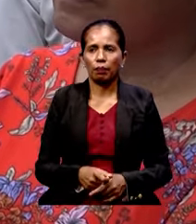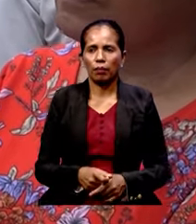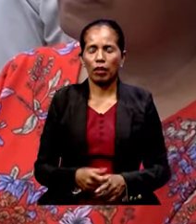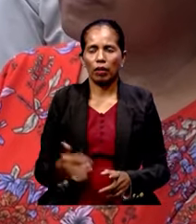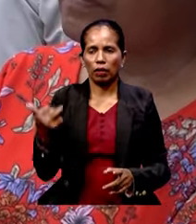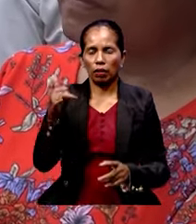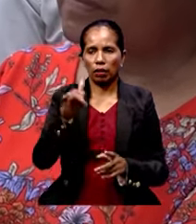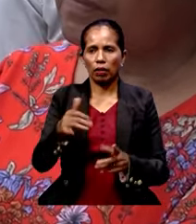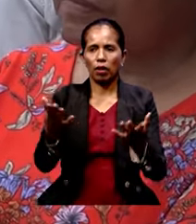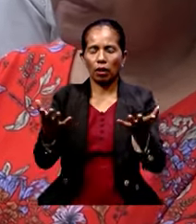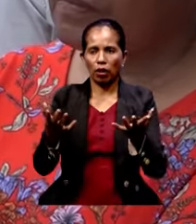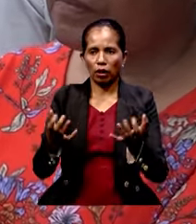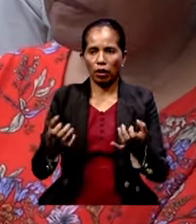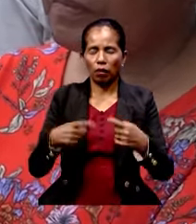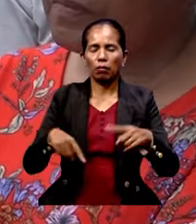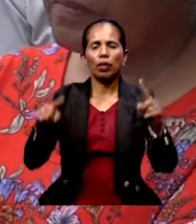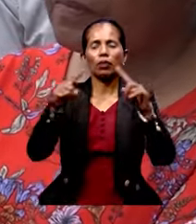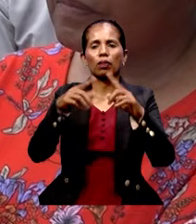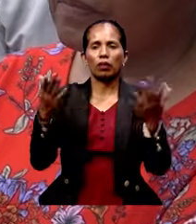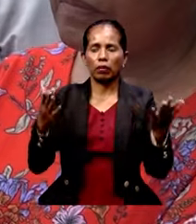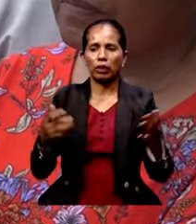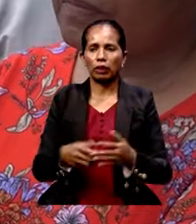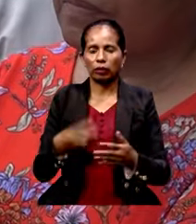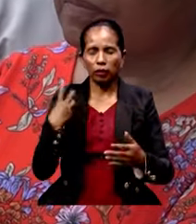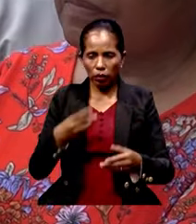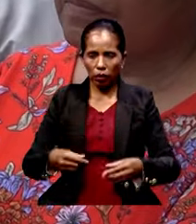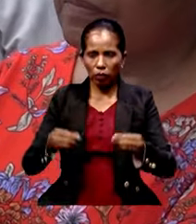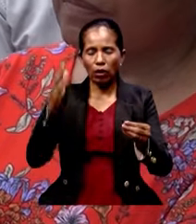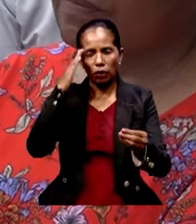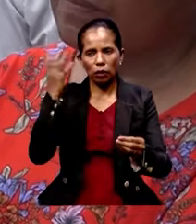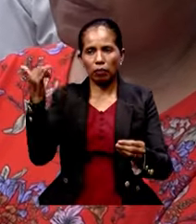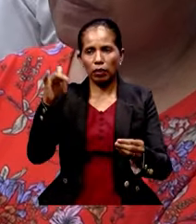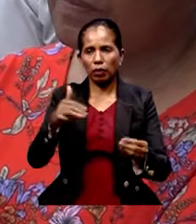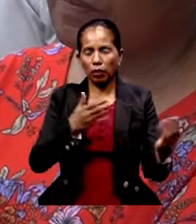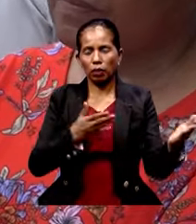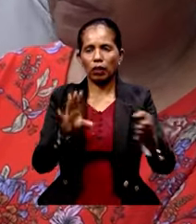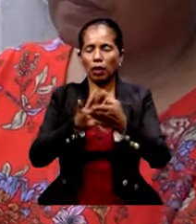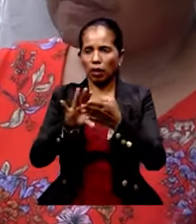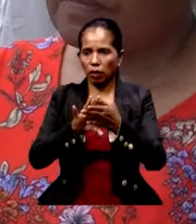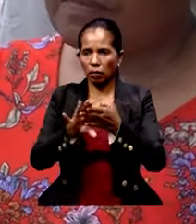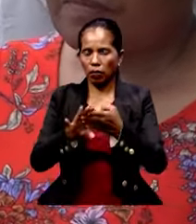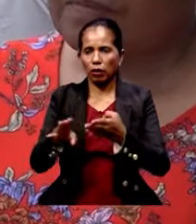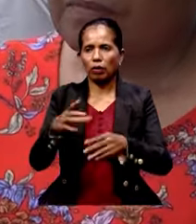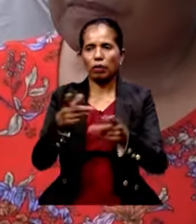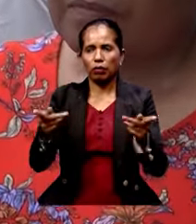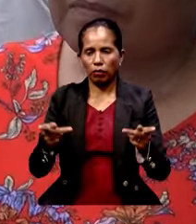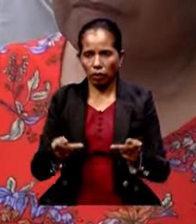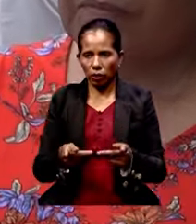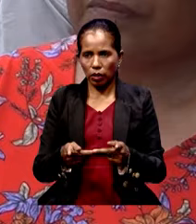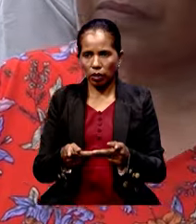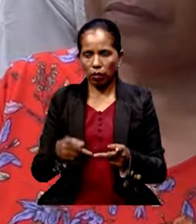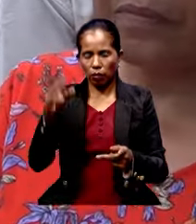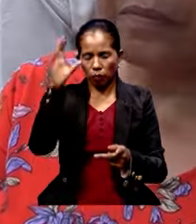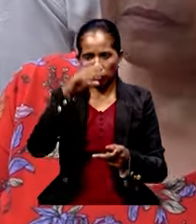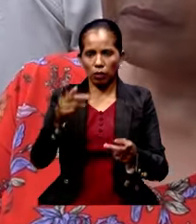sernia hakarak ne batto hen velos. Ita fo hanoing ne basira, persir hatama karta ba teras para buka rai ne be mak